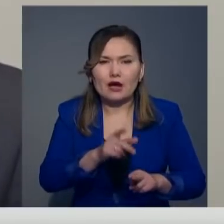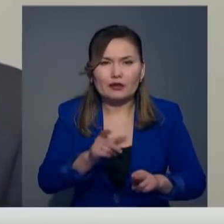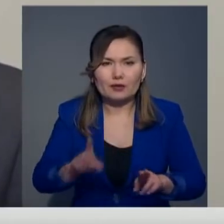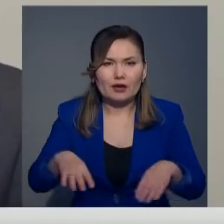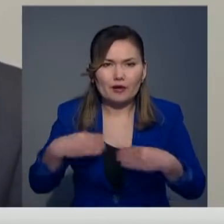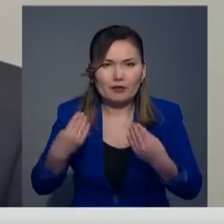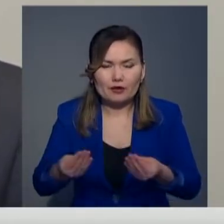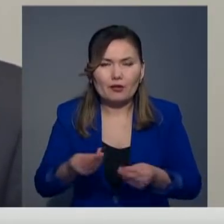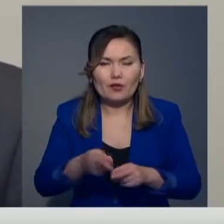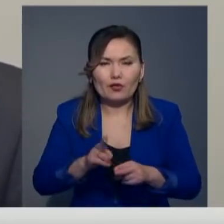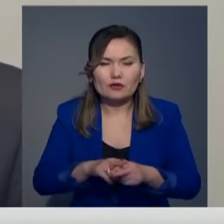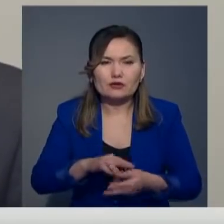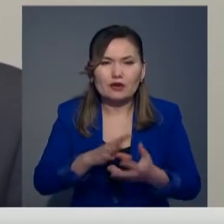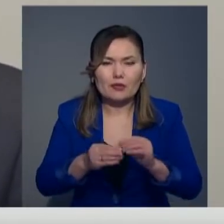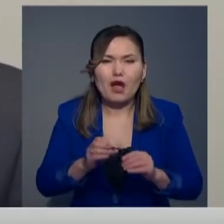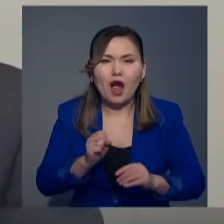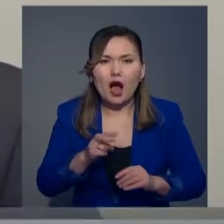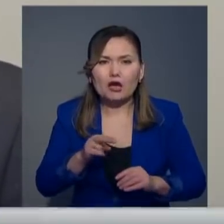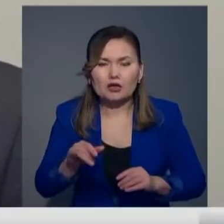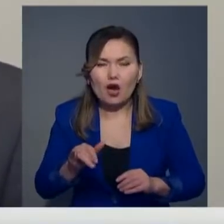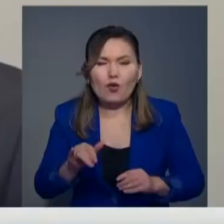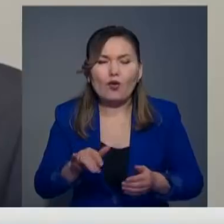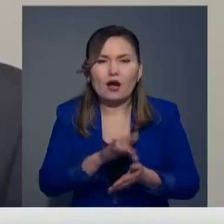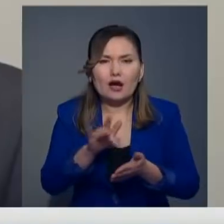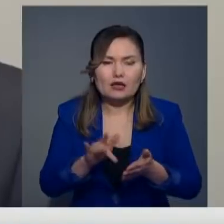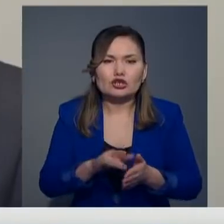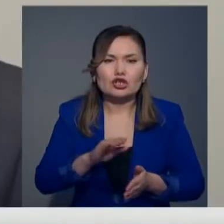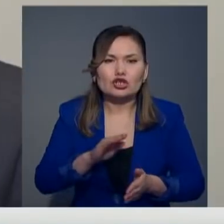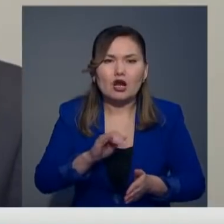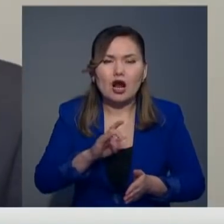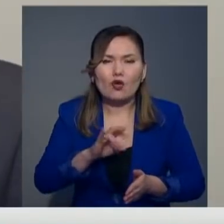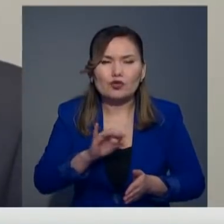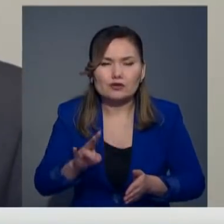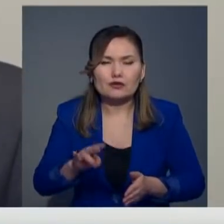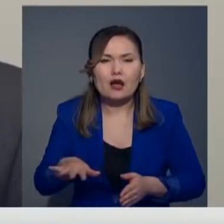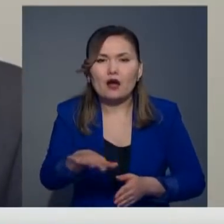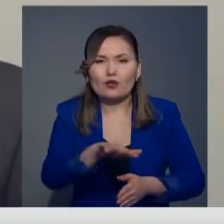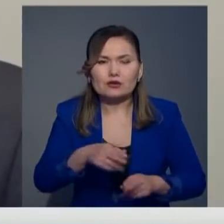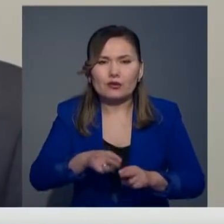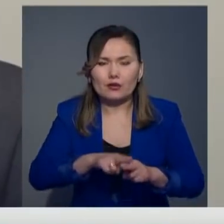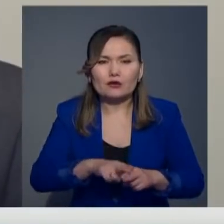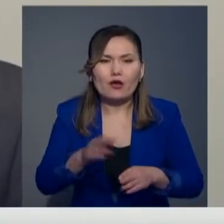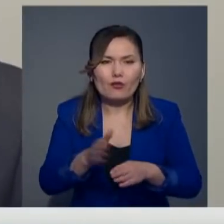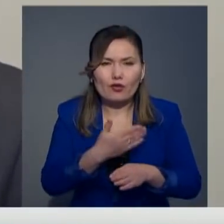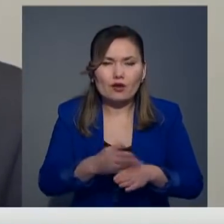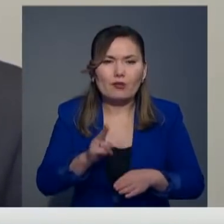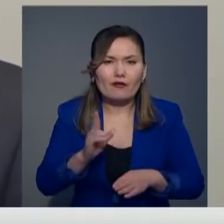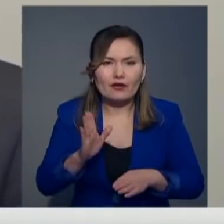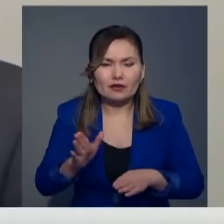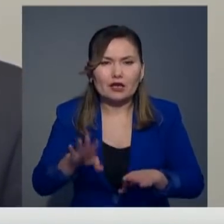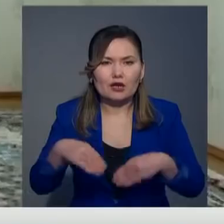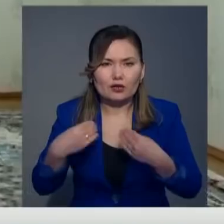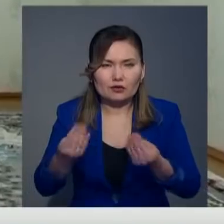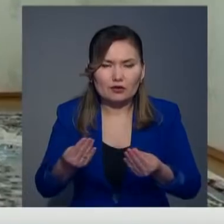территориялық аймақтыға бөліп, ол Ақтау қаласы, Жаңаөзен қаласы және 5 аудан осылардың арасында бөліп біз